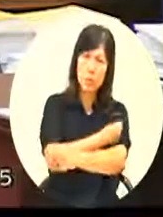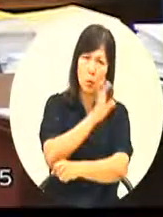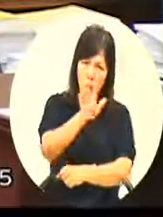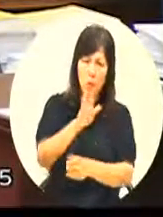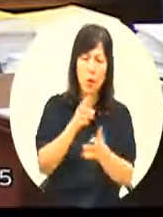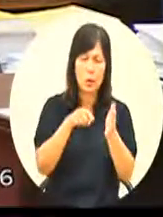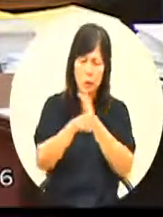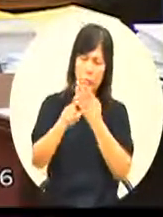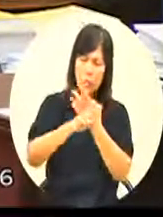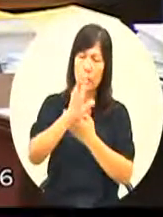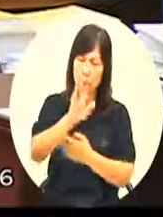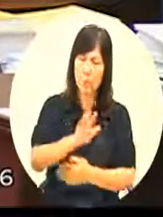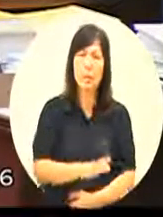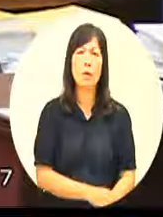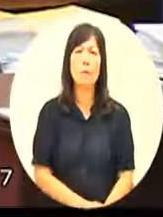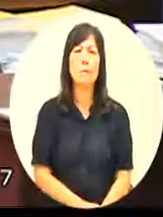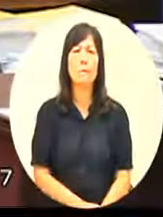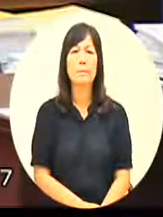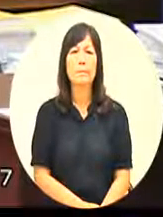业，可是